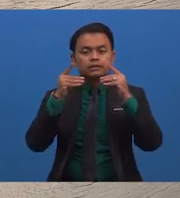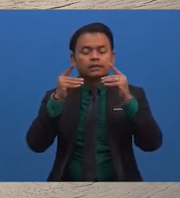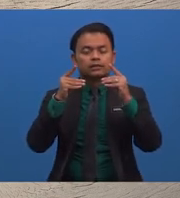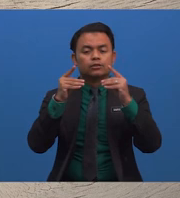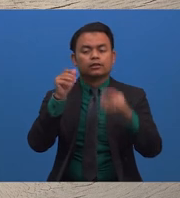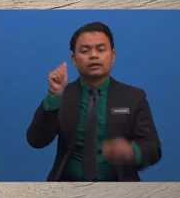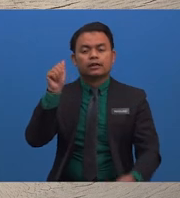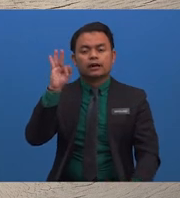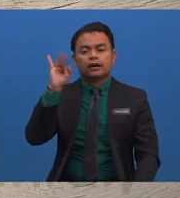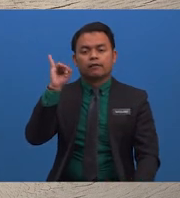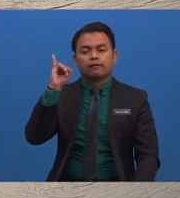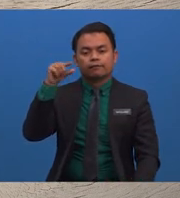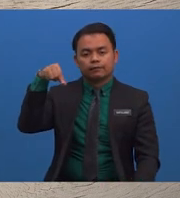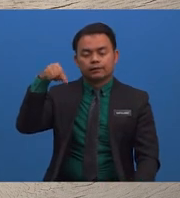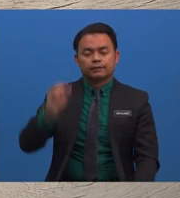berikut.